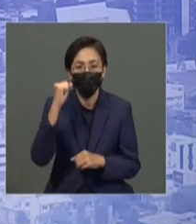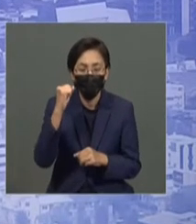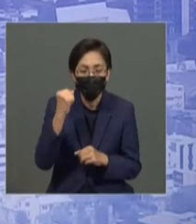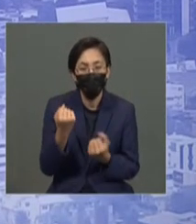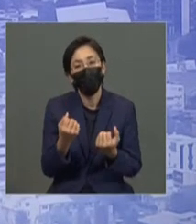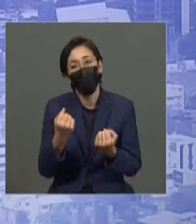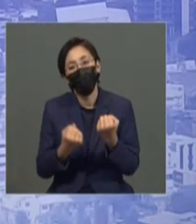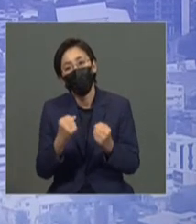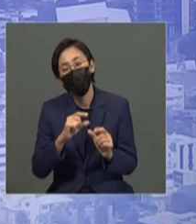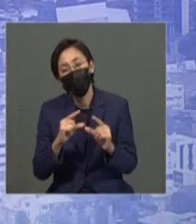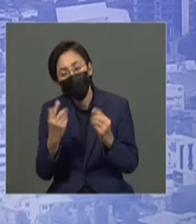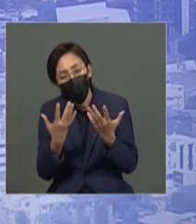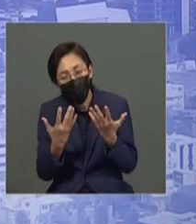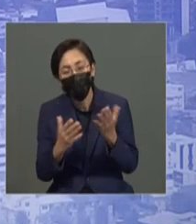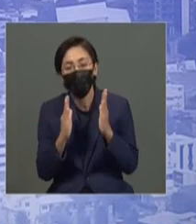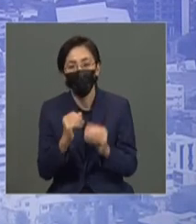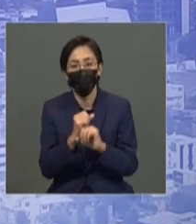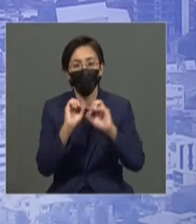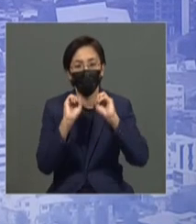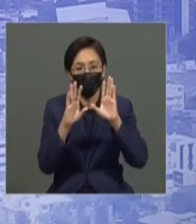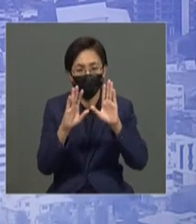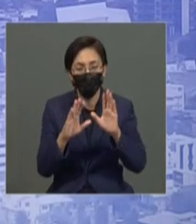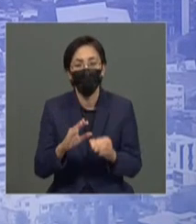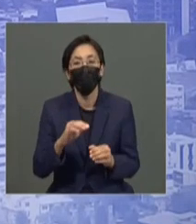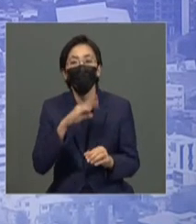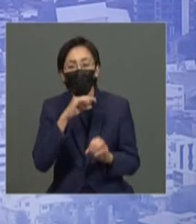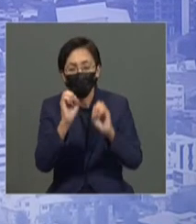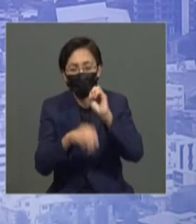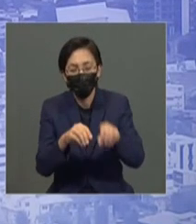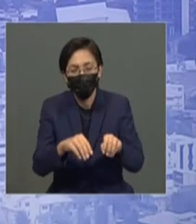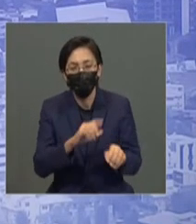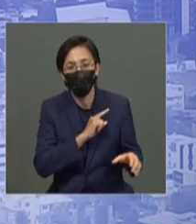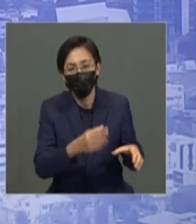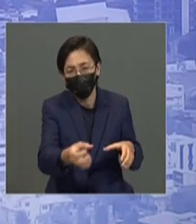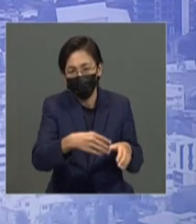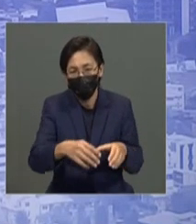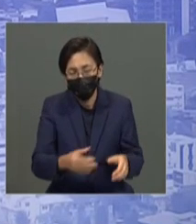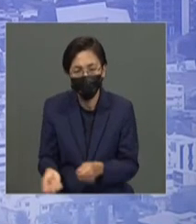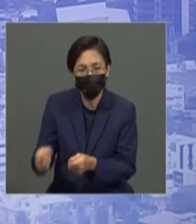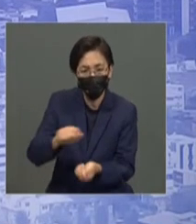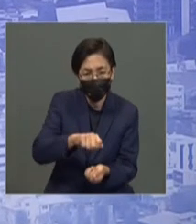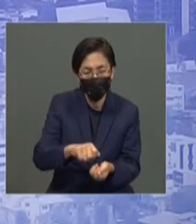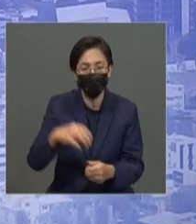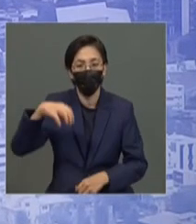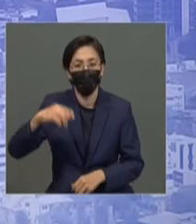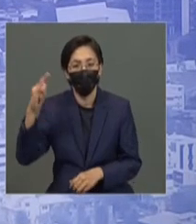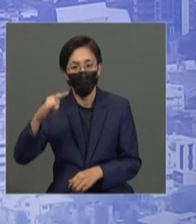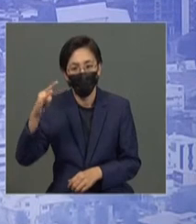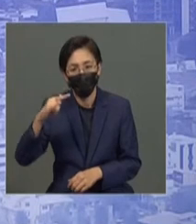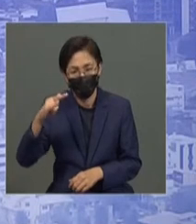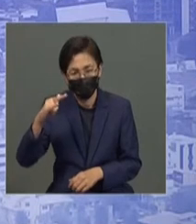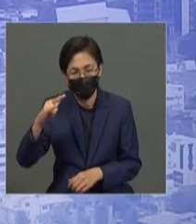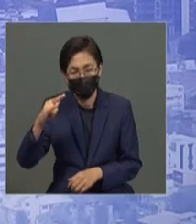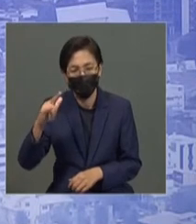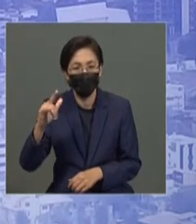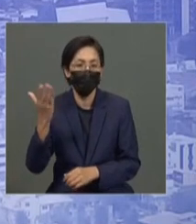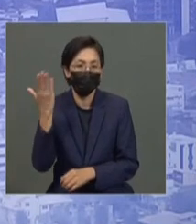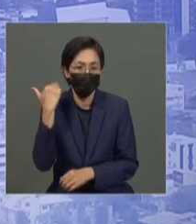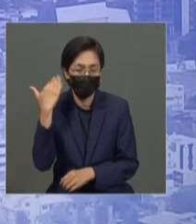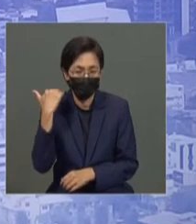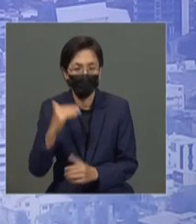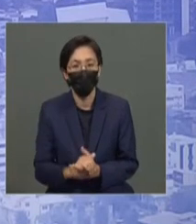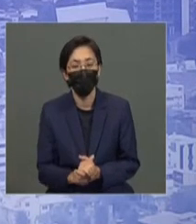ากรที่เป็นครูพนักงานเก็บขยะกทม.การท่าอากาศยานดอนเมืองนะคะซึ่งรวมทั้